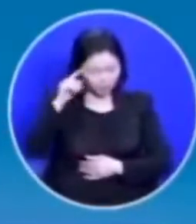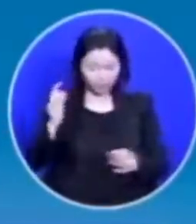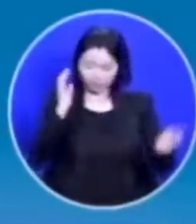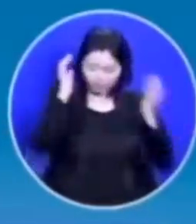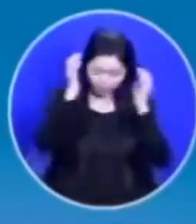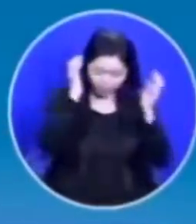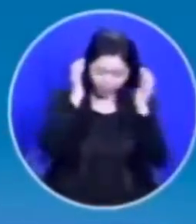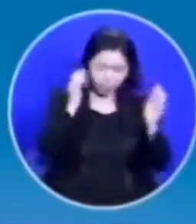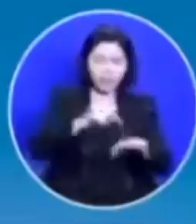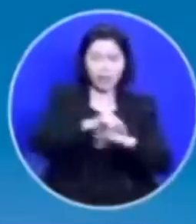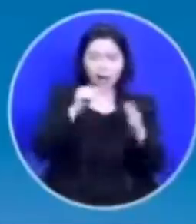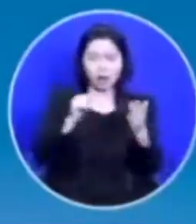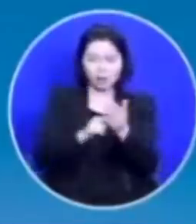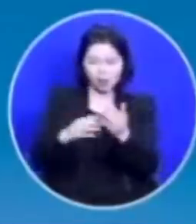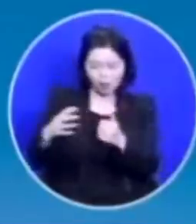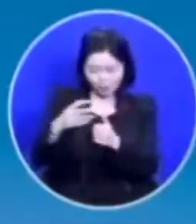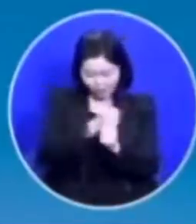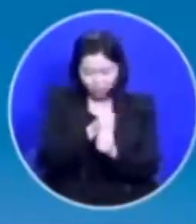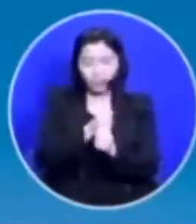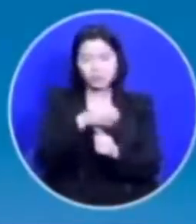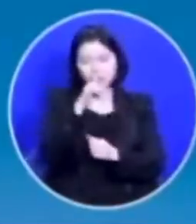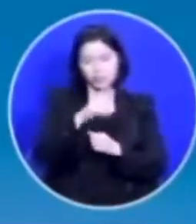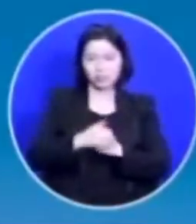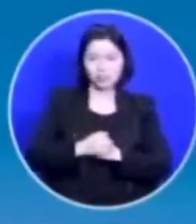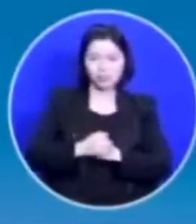마음에 묶여 버립니다